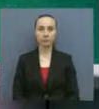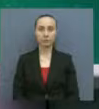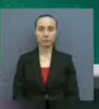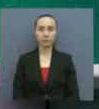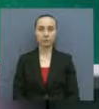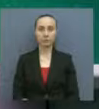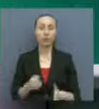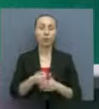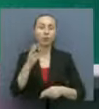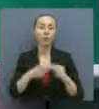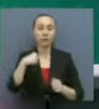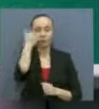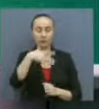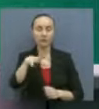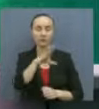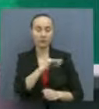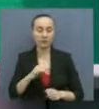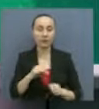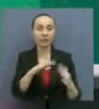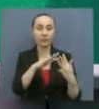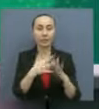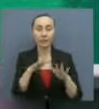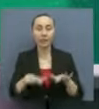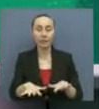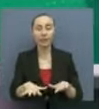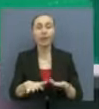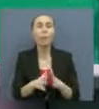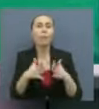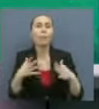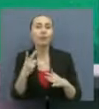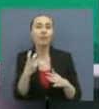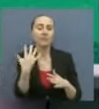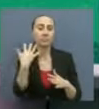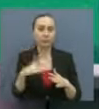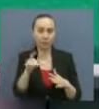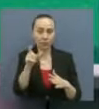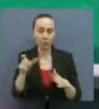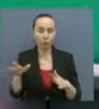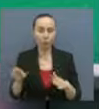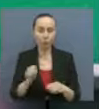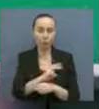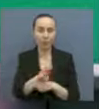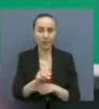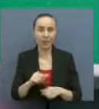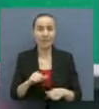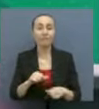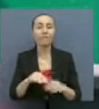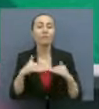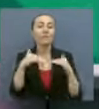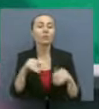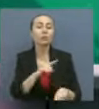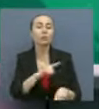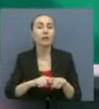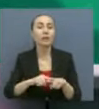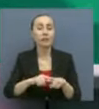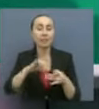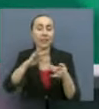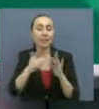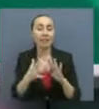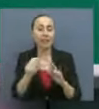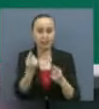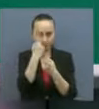До конца года все населенные пункты с населением более 250 человек будут обеспечены высокоскоростным мобильным интернетом. Об